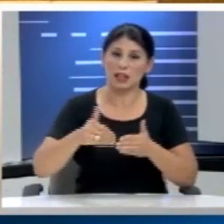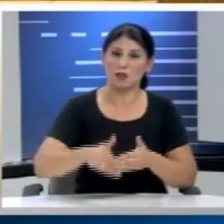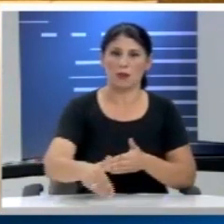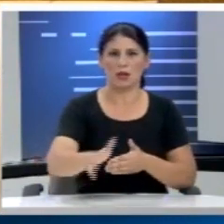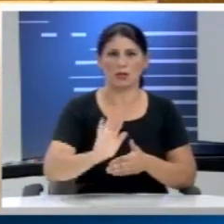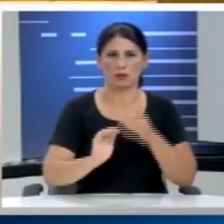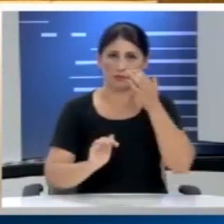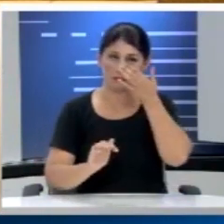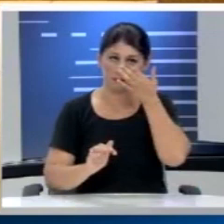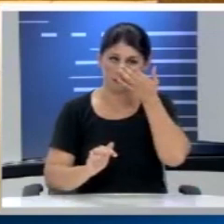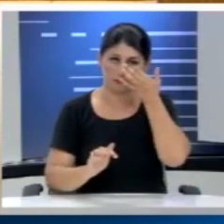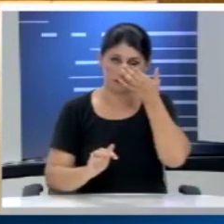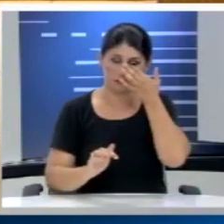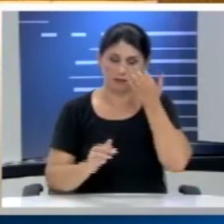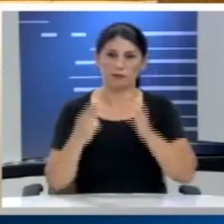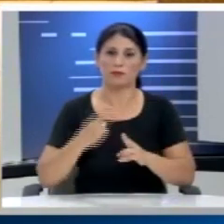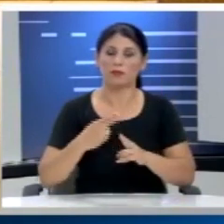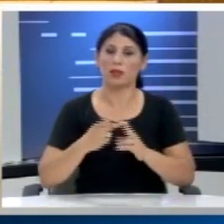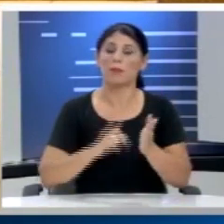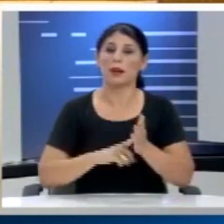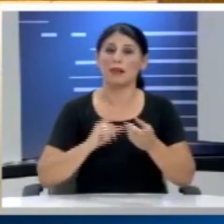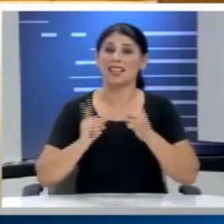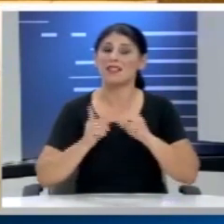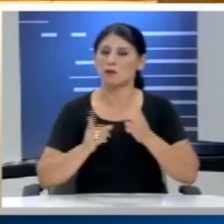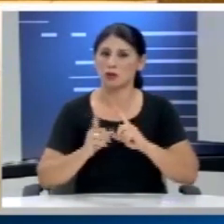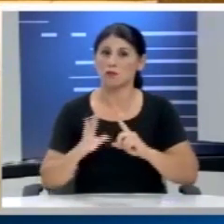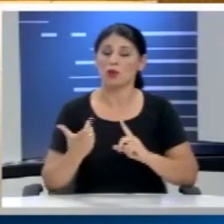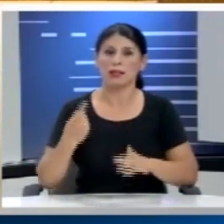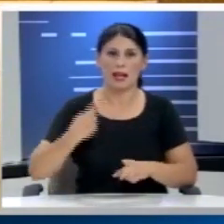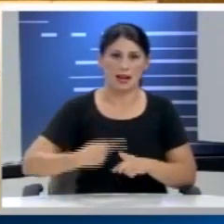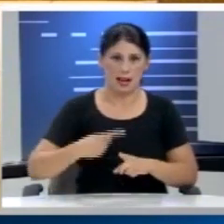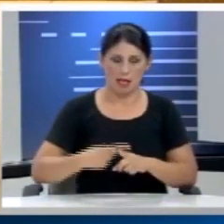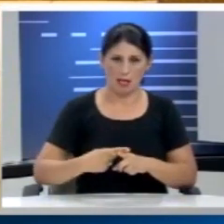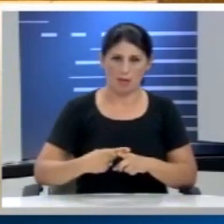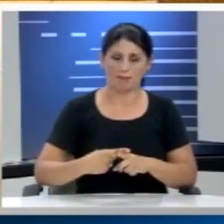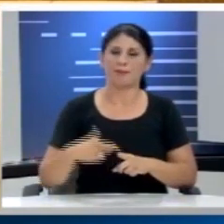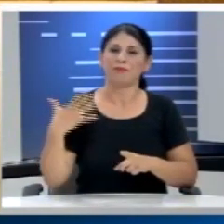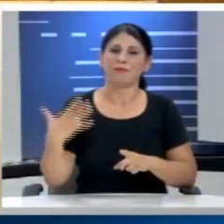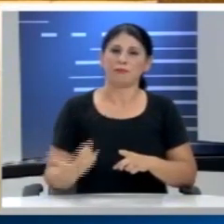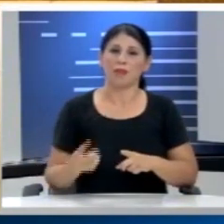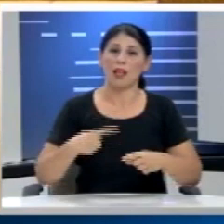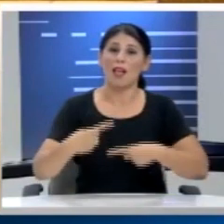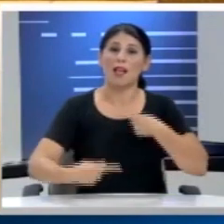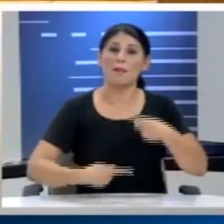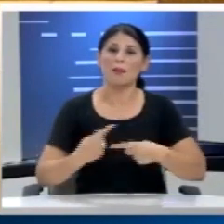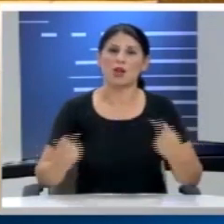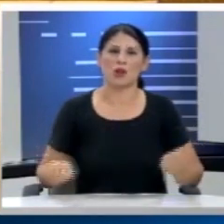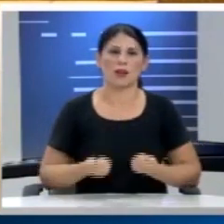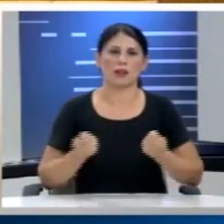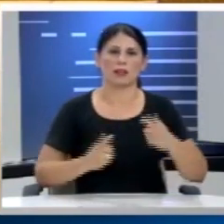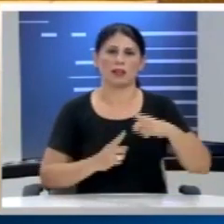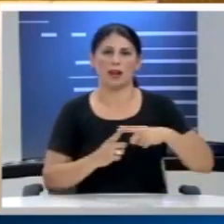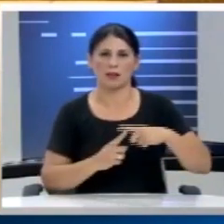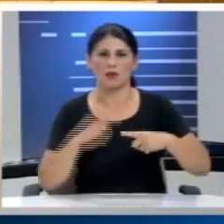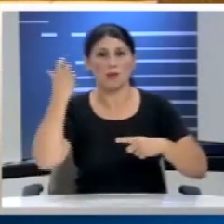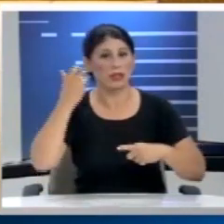αύριο. Κυρίως όμως πρέπει να συμφωνήσουμε στο ότι η Ελλάδα έχει έμπειρο εργατικό,